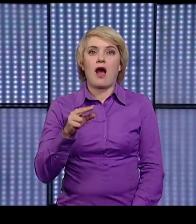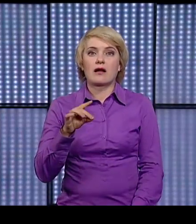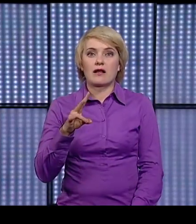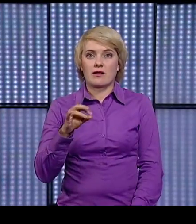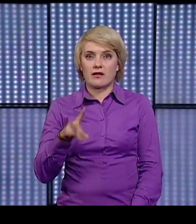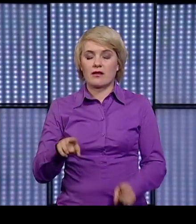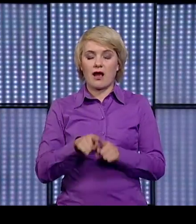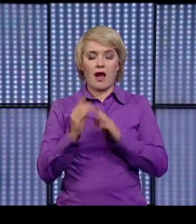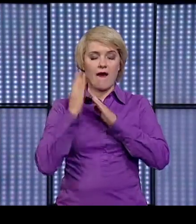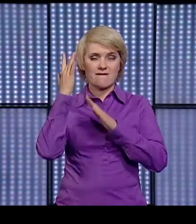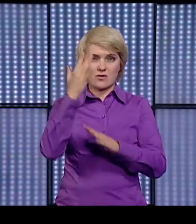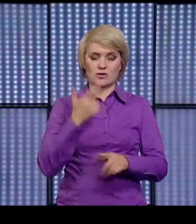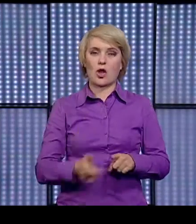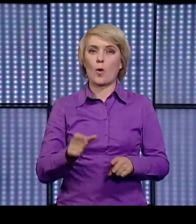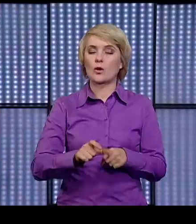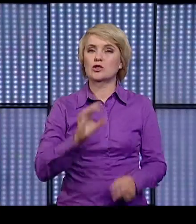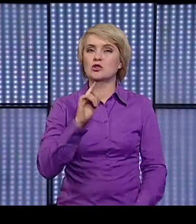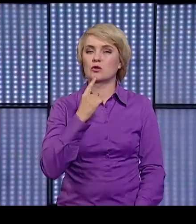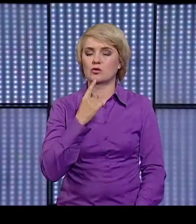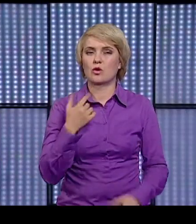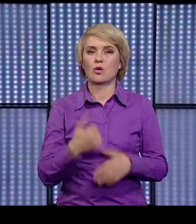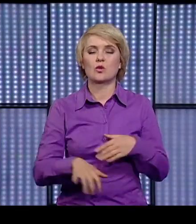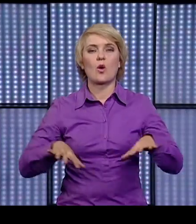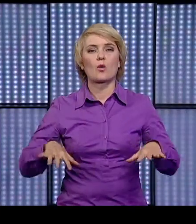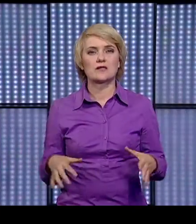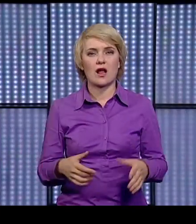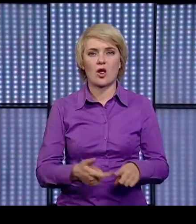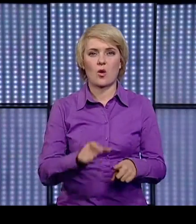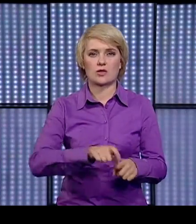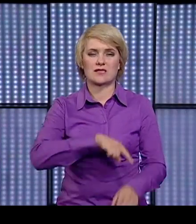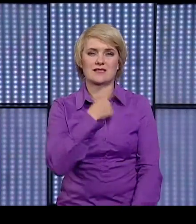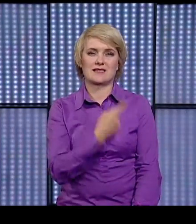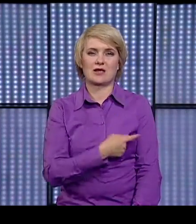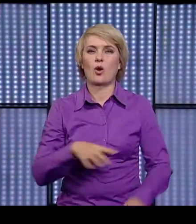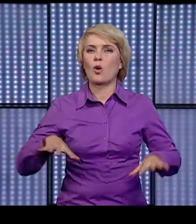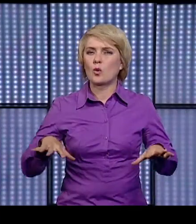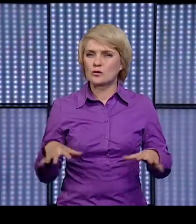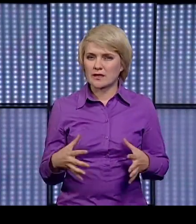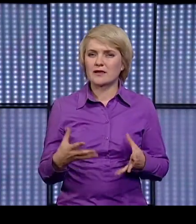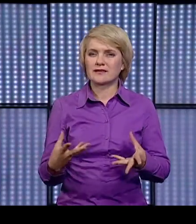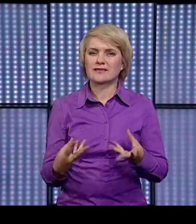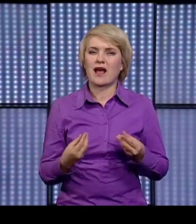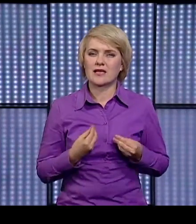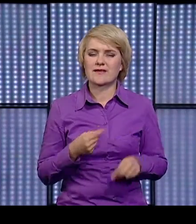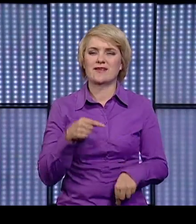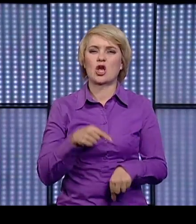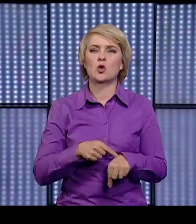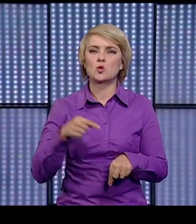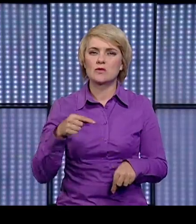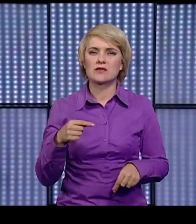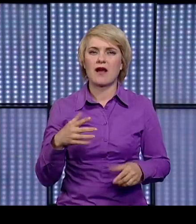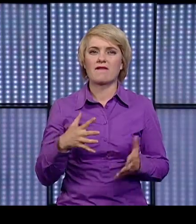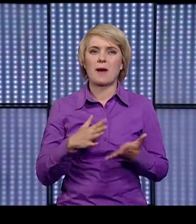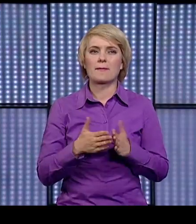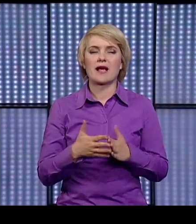мабуть. Дуже складно, вже устав дуже сильно. Как бы усталость сказывается, это чувствуется в плане